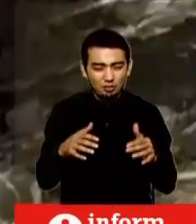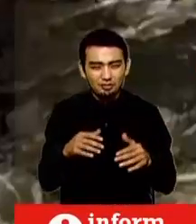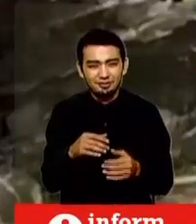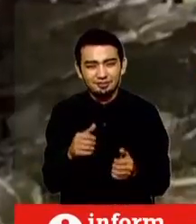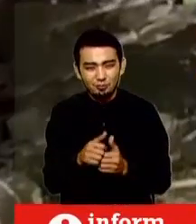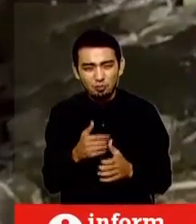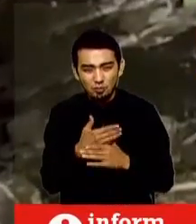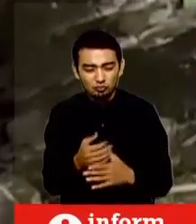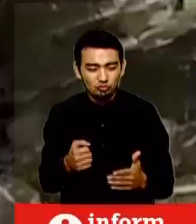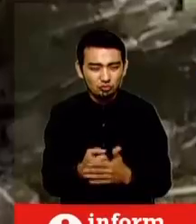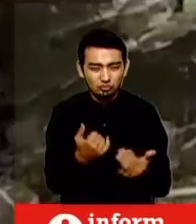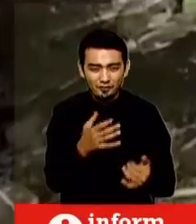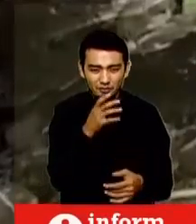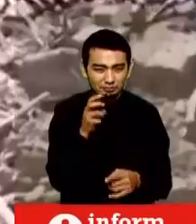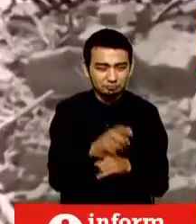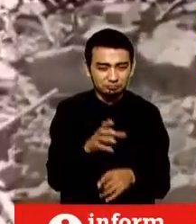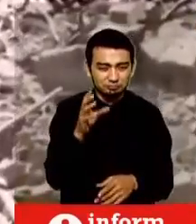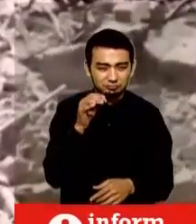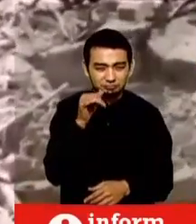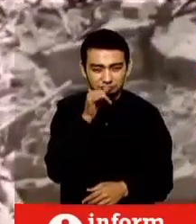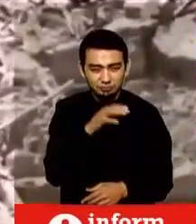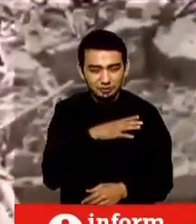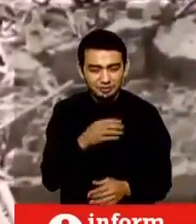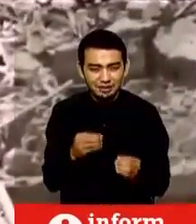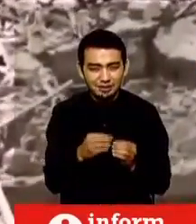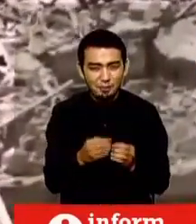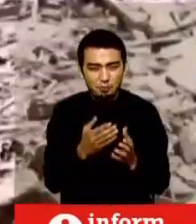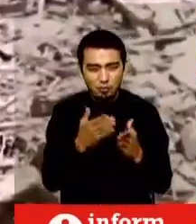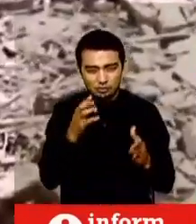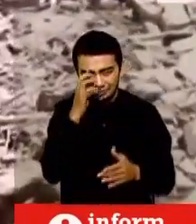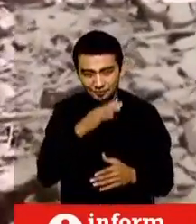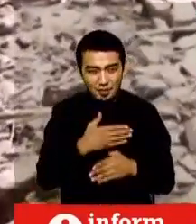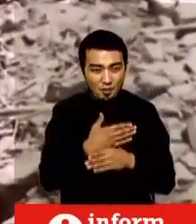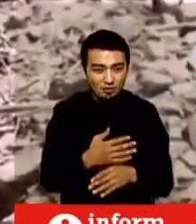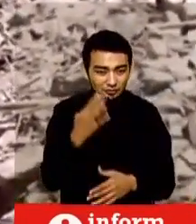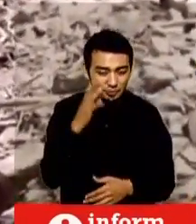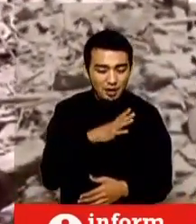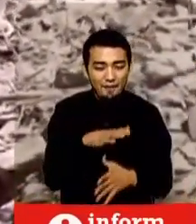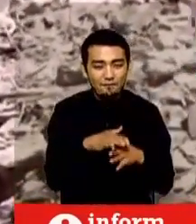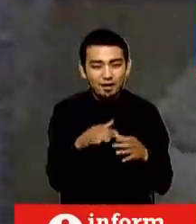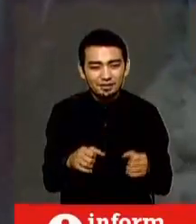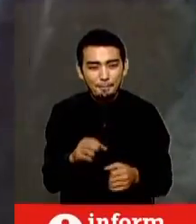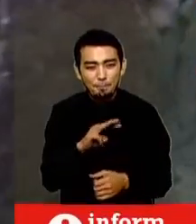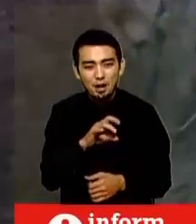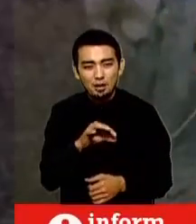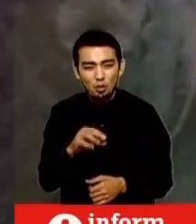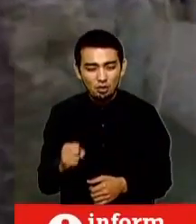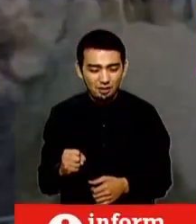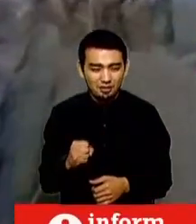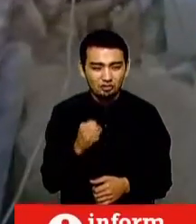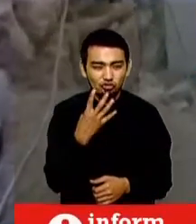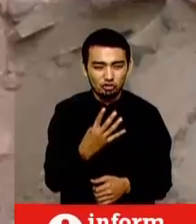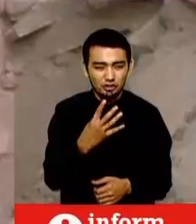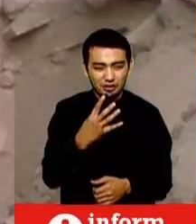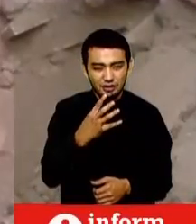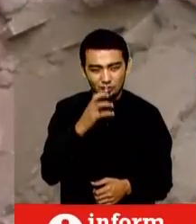не добралась. Содействие в спасении людей предложили около десятка стран. Но власти Марокко приняли поддержку лишь 4 дружественных государств.